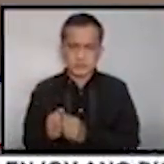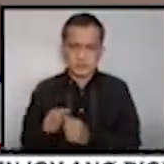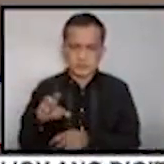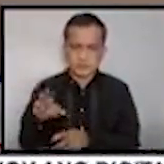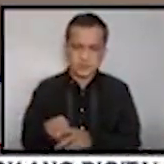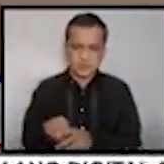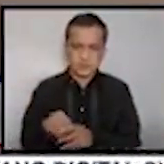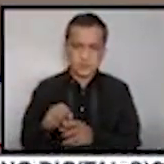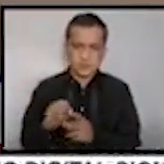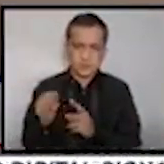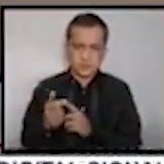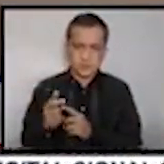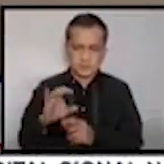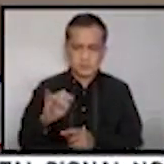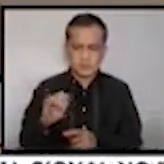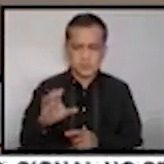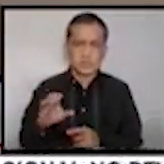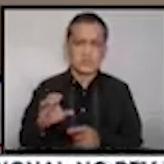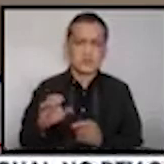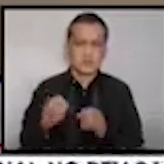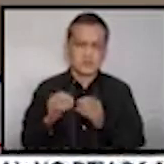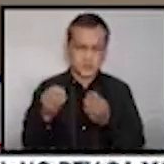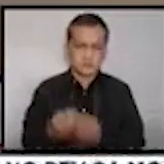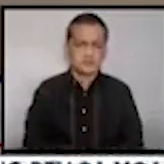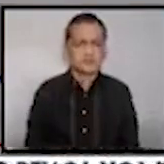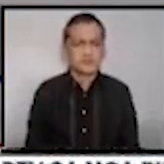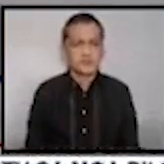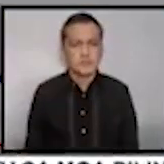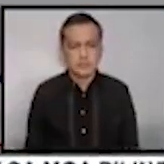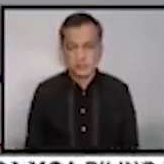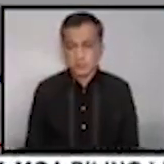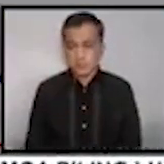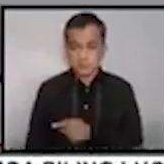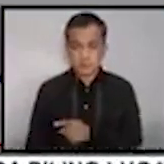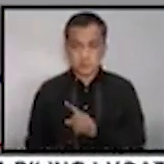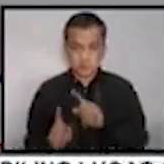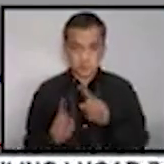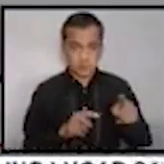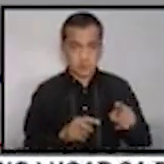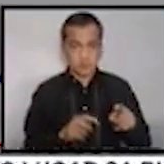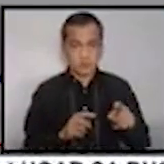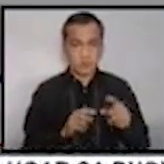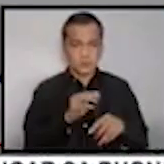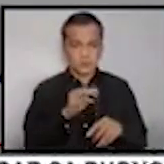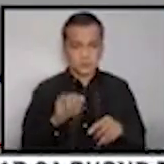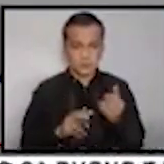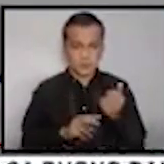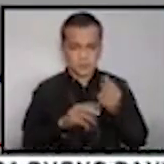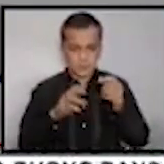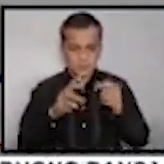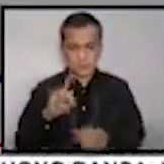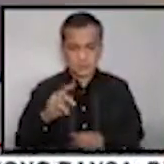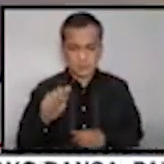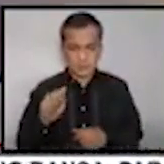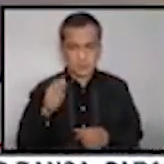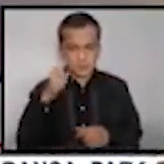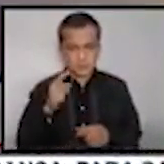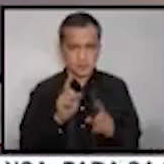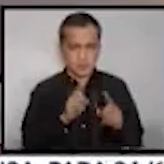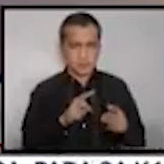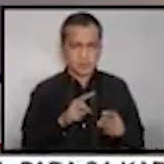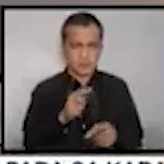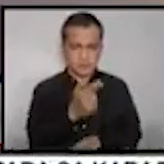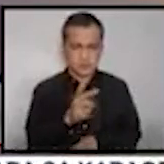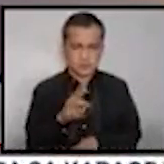socio-civic organization. Nabatid na patungong Maynila ang grupo ni Vice Mayor Alameda para sana dumalo sa 27th